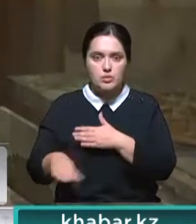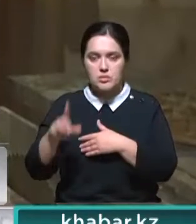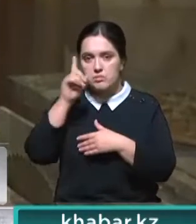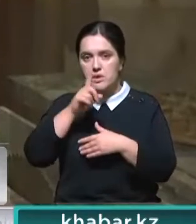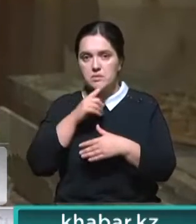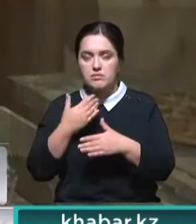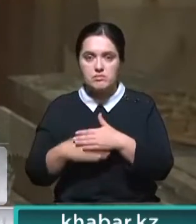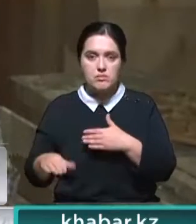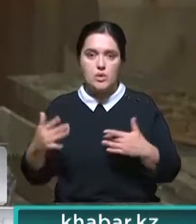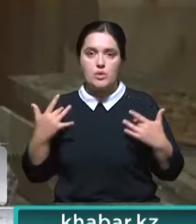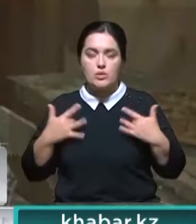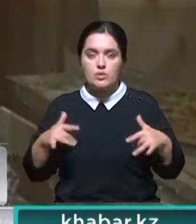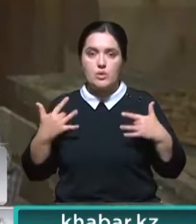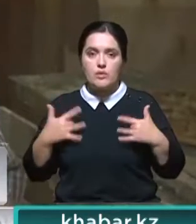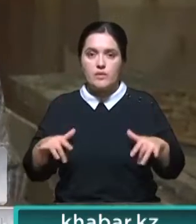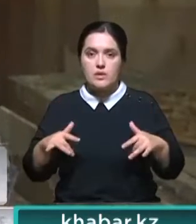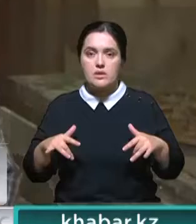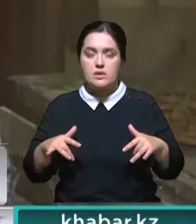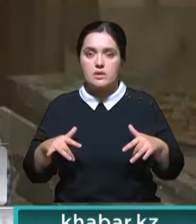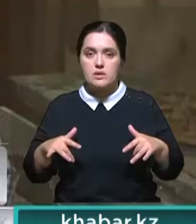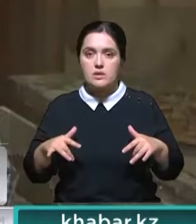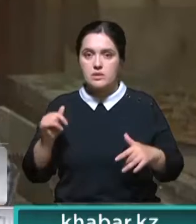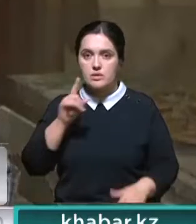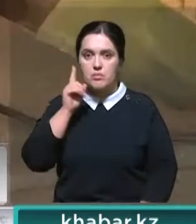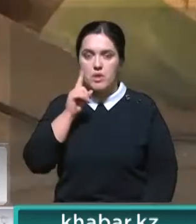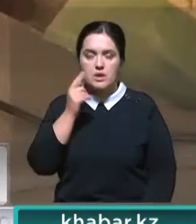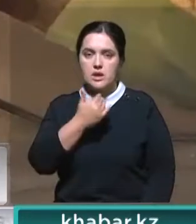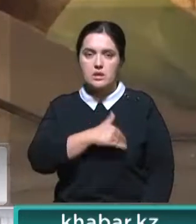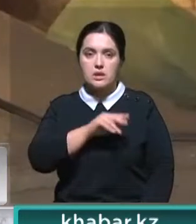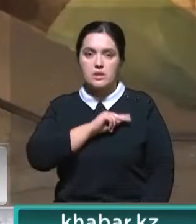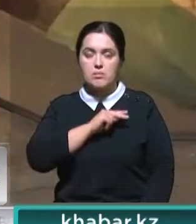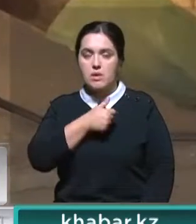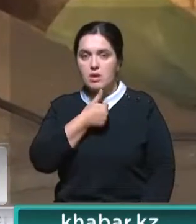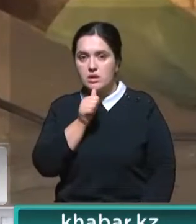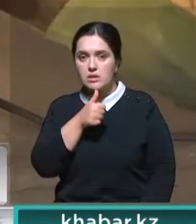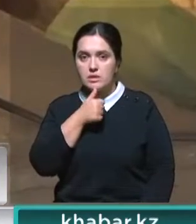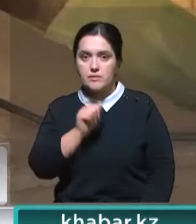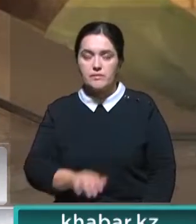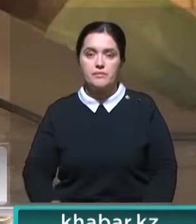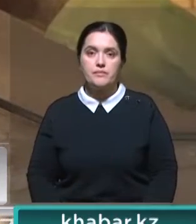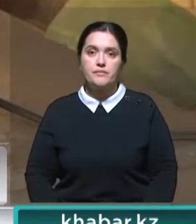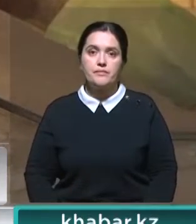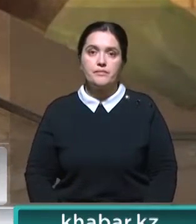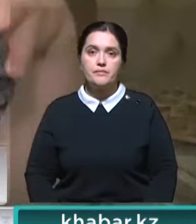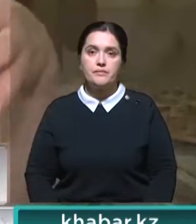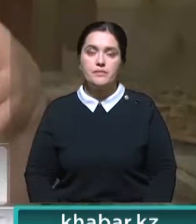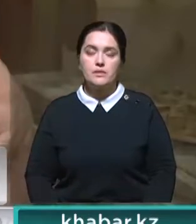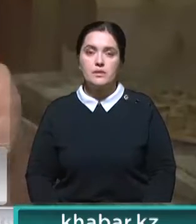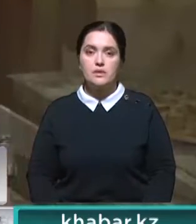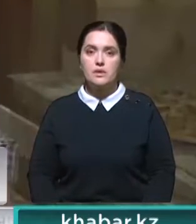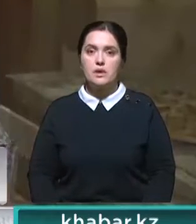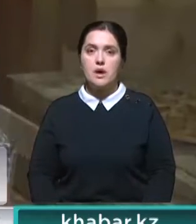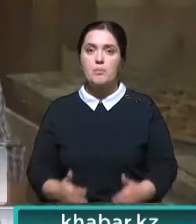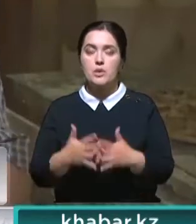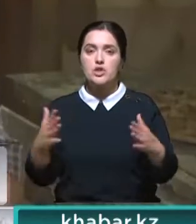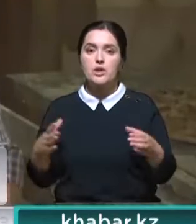месяц, уходит. А там, ну, сейчас молодежи не хотят работать. Ну, я имею в виду, в пыли, в высоком тоже проблемы. И большие фирмы